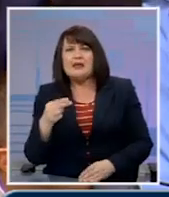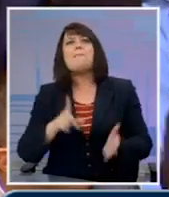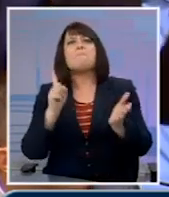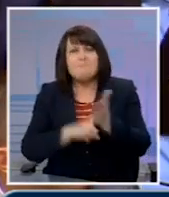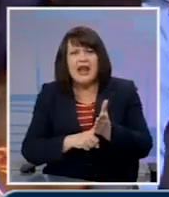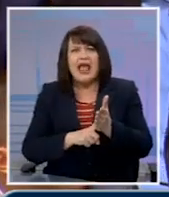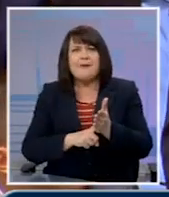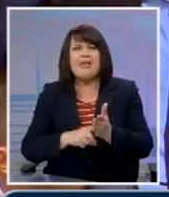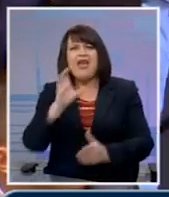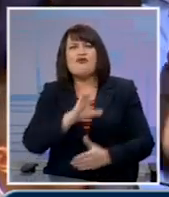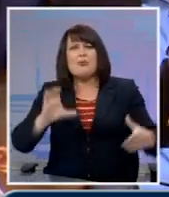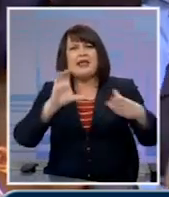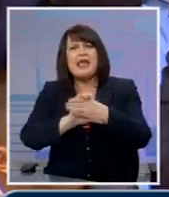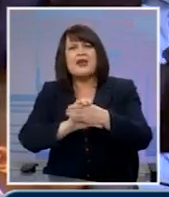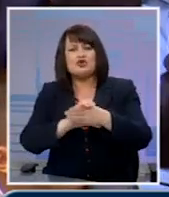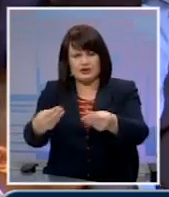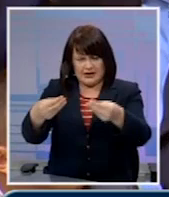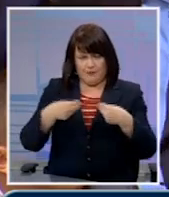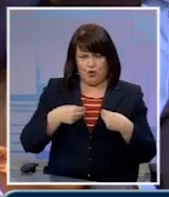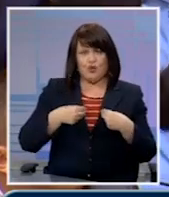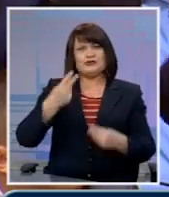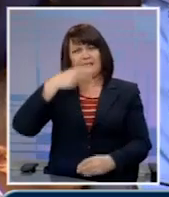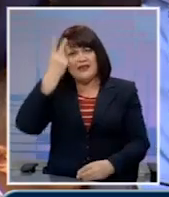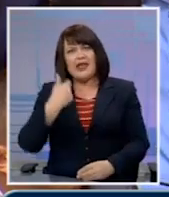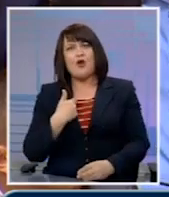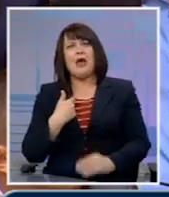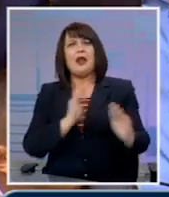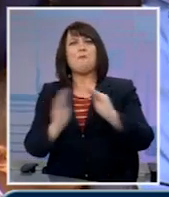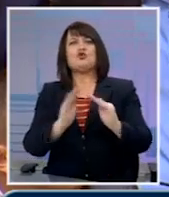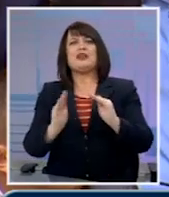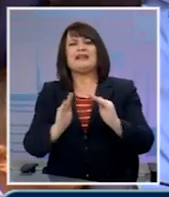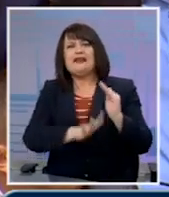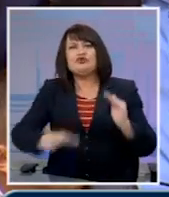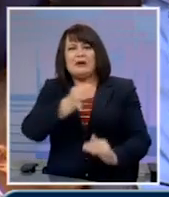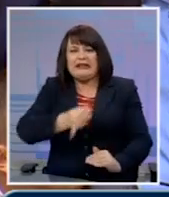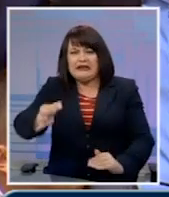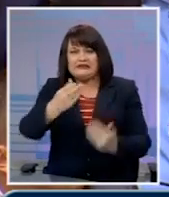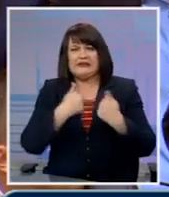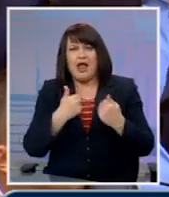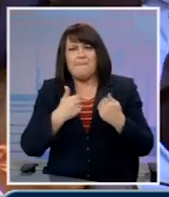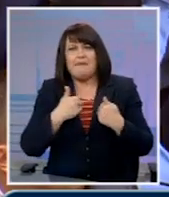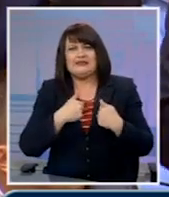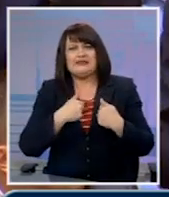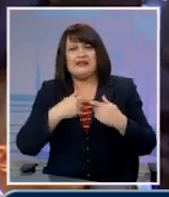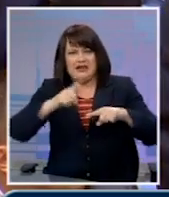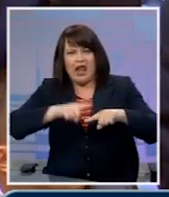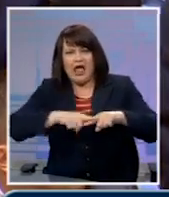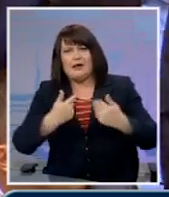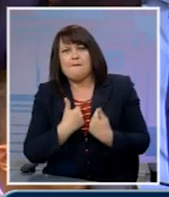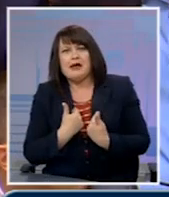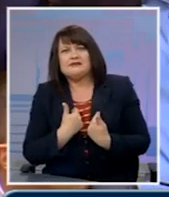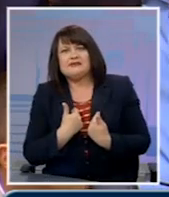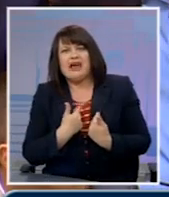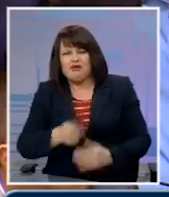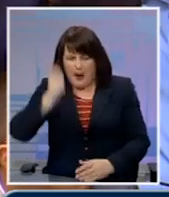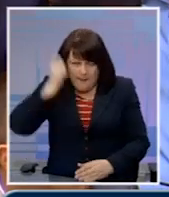πρέπει η κομισιόν να μας δώσει το δικαίωμα να υπερασπιστούμε τα ελληνικά νησιά και την ελληνική πατρίδα αυτό